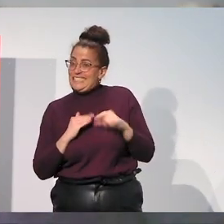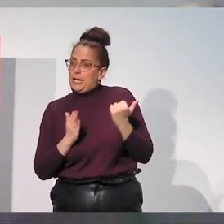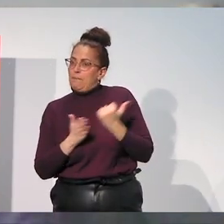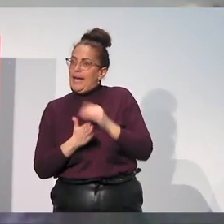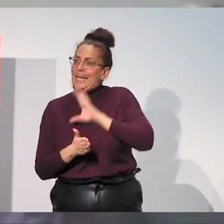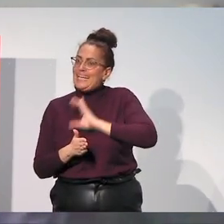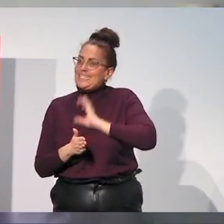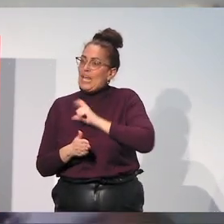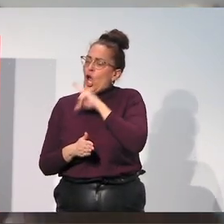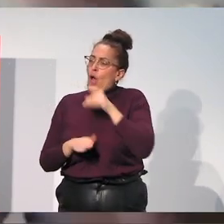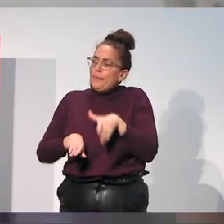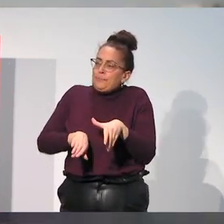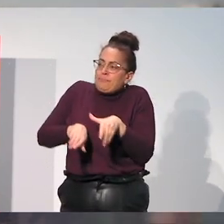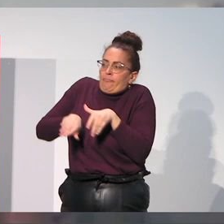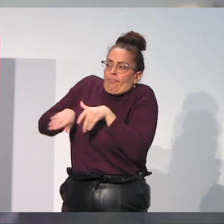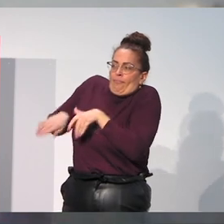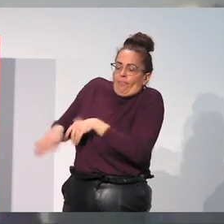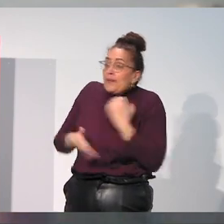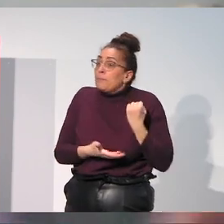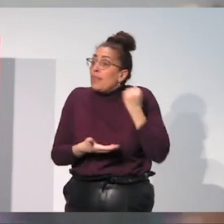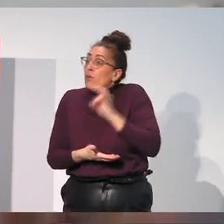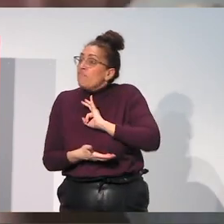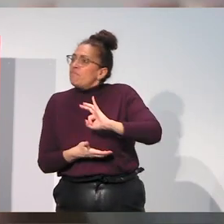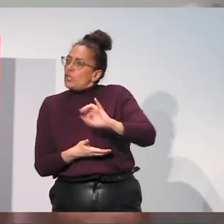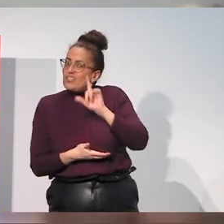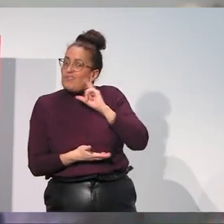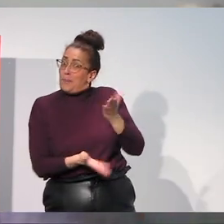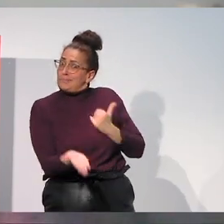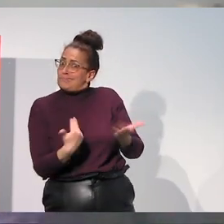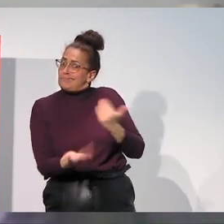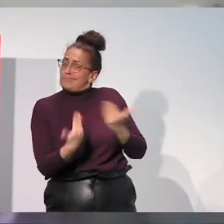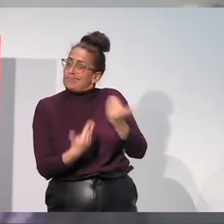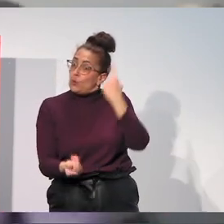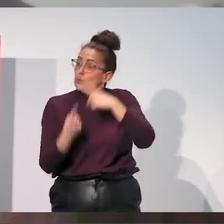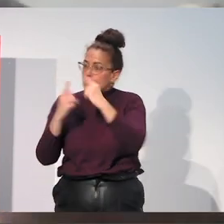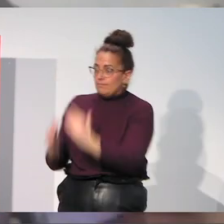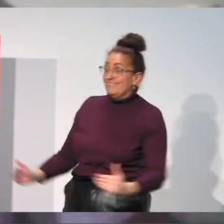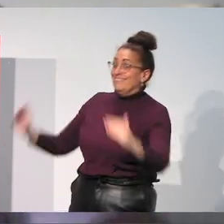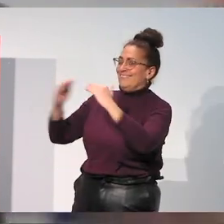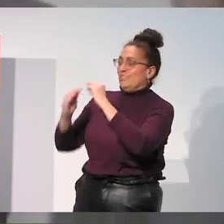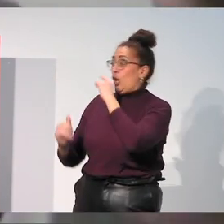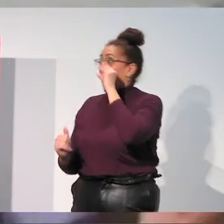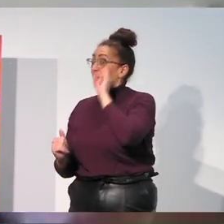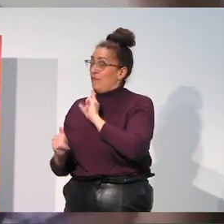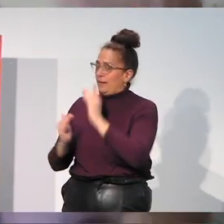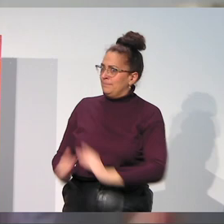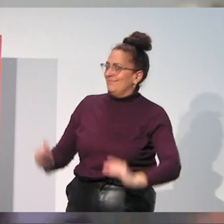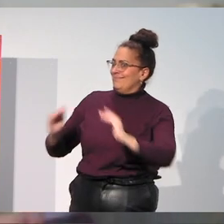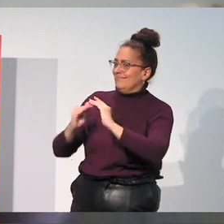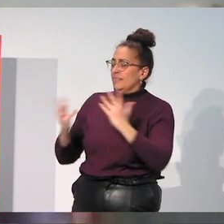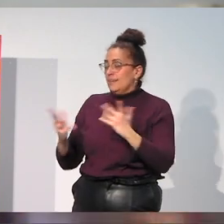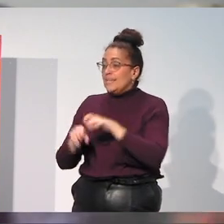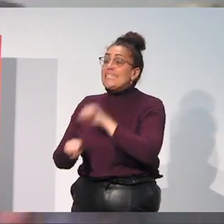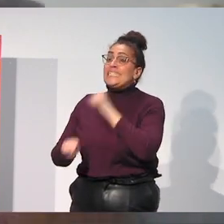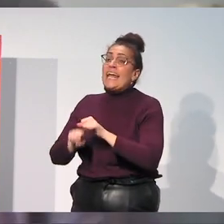d'introduire des femmes dans le grand patrimoine français pour essayer de faire une parité dans l'histoire et montrer en effet que les siècles